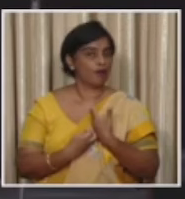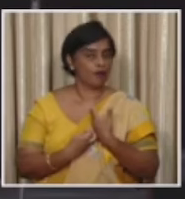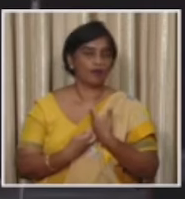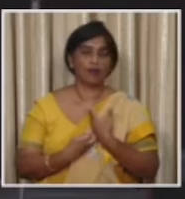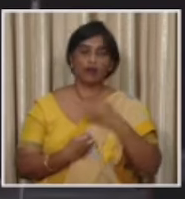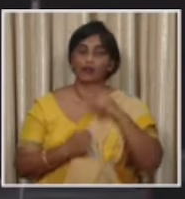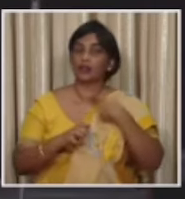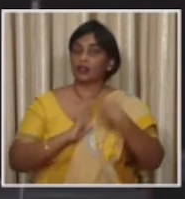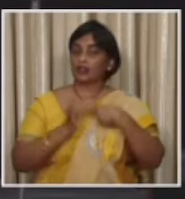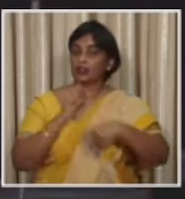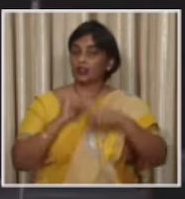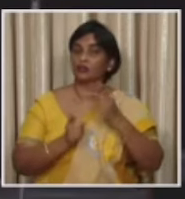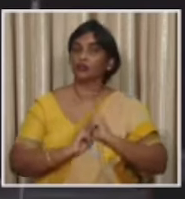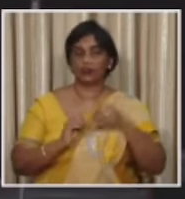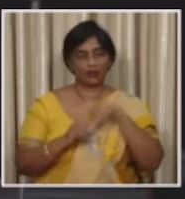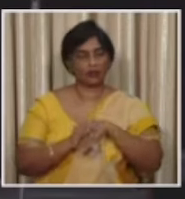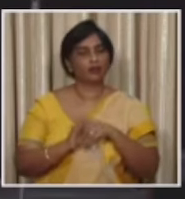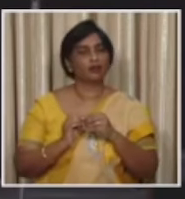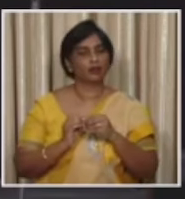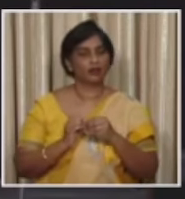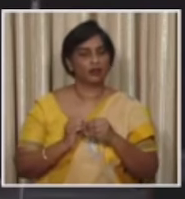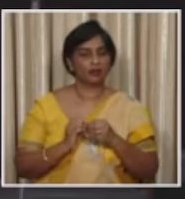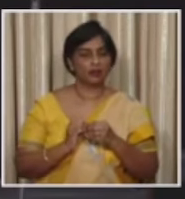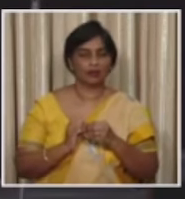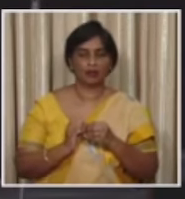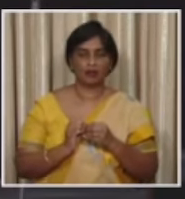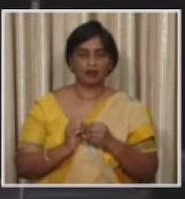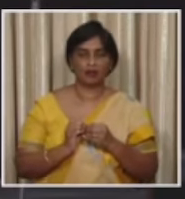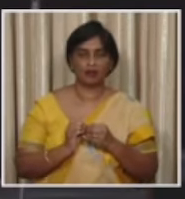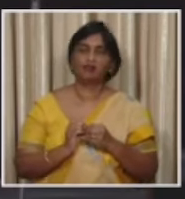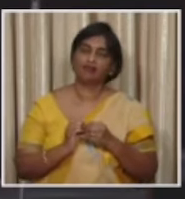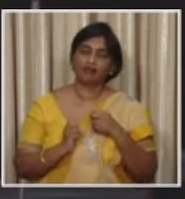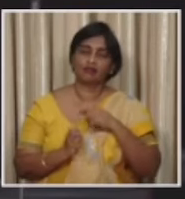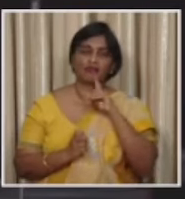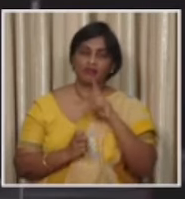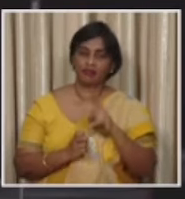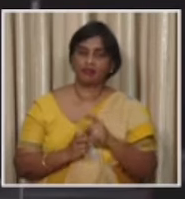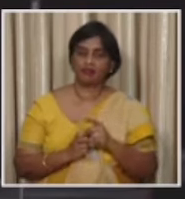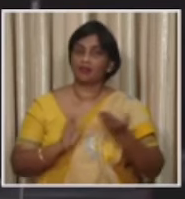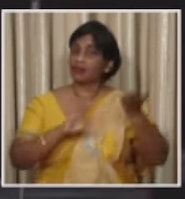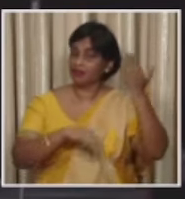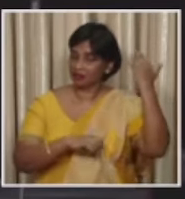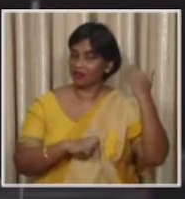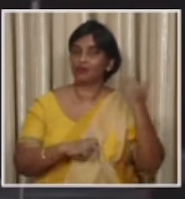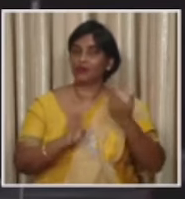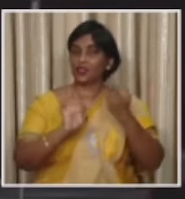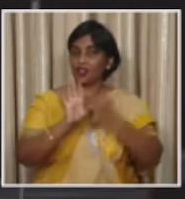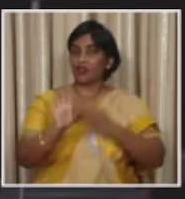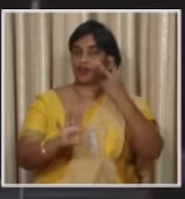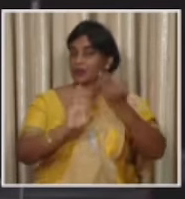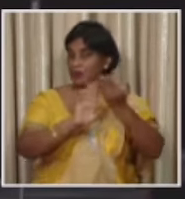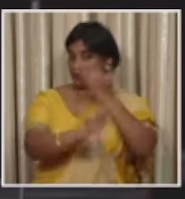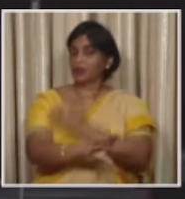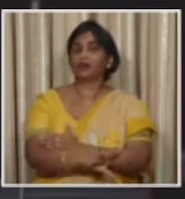ඒ දේශපාලන ස්ථාවරත්වය රජය තුළ තියෙනවා. ඒ හින්දා ඔබතුමාට මට කියන්න වෙන්නේ, ඉතිහාසයේ මීට අවුරුදු දෙකකට